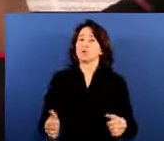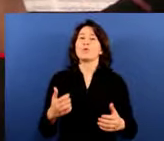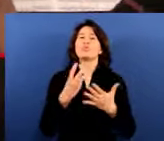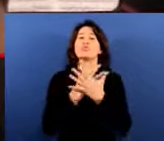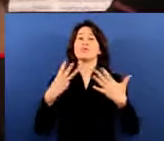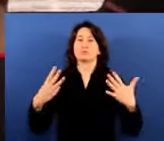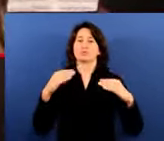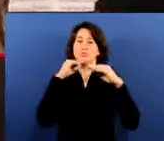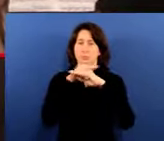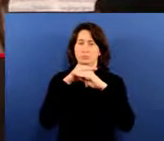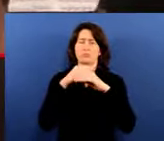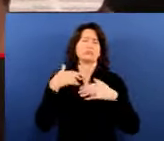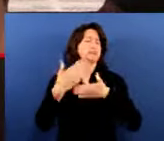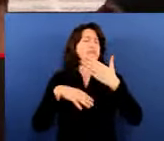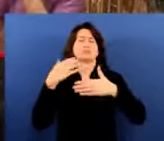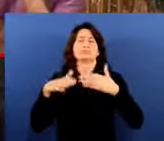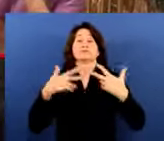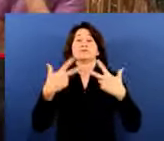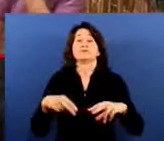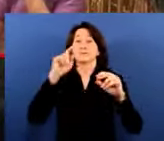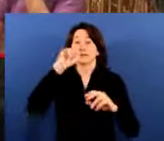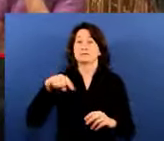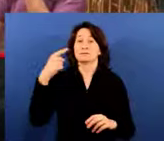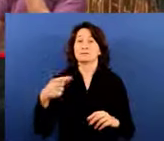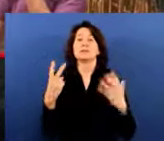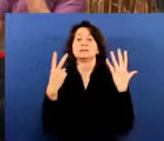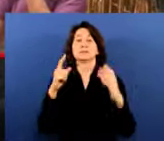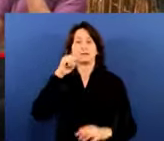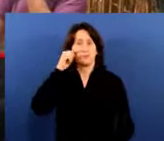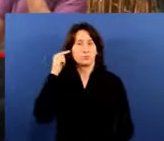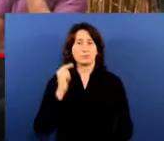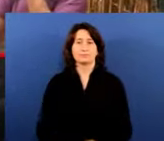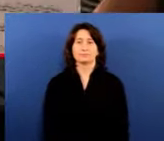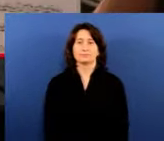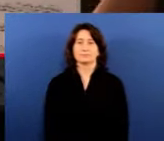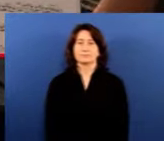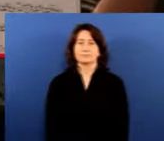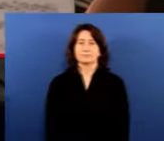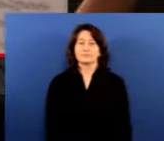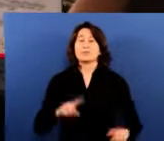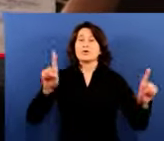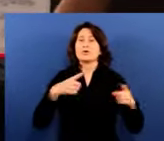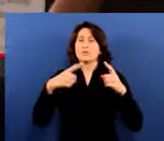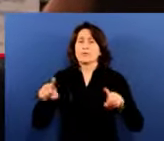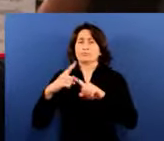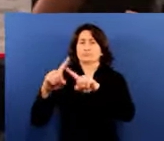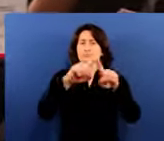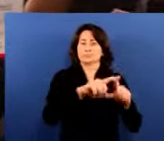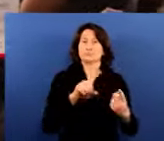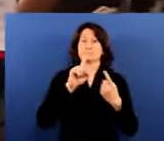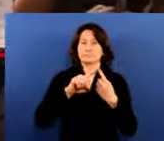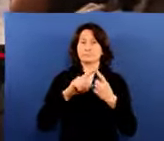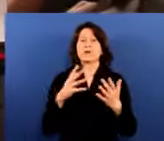2012-2013 denboraldiko nobedadeak aurkeztu ditu. Aristondorekin batera, Ibon Aranbarri, Boseko zuzendari nagusia,